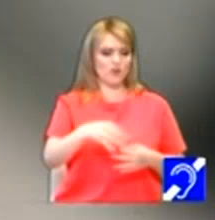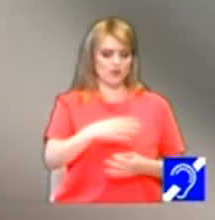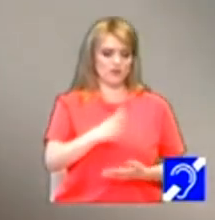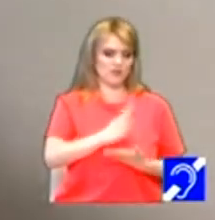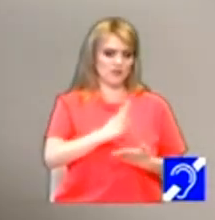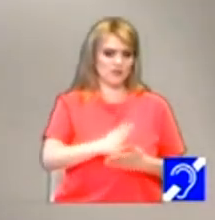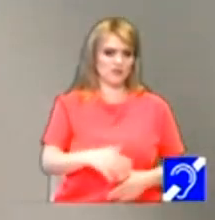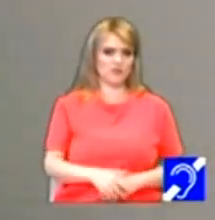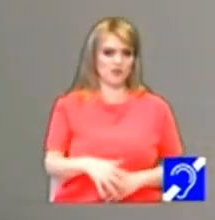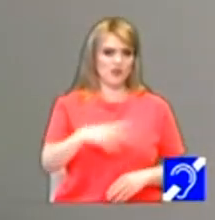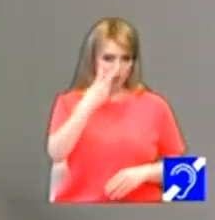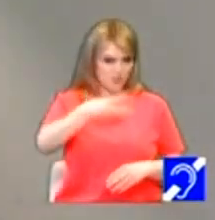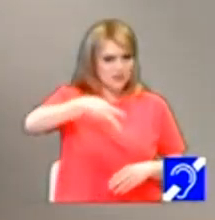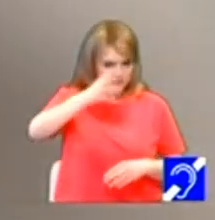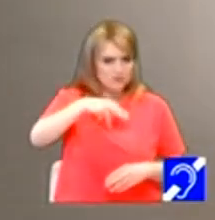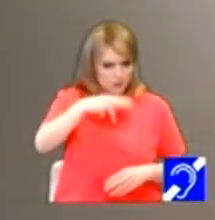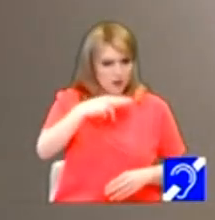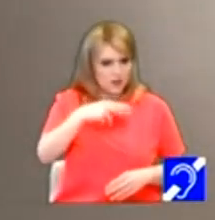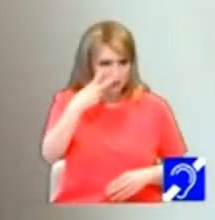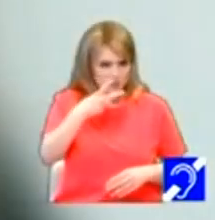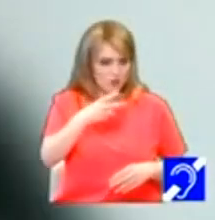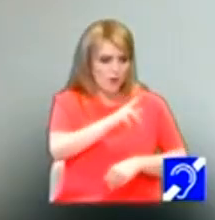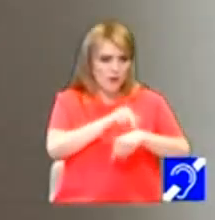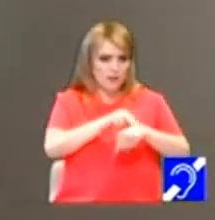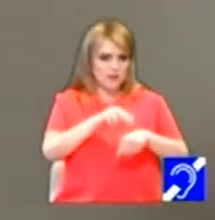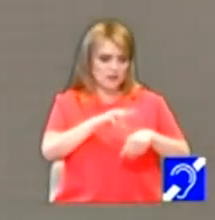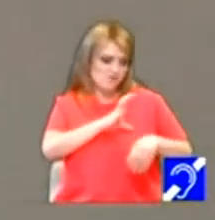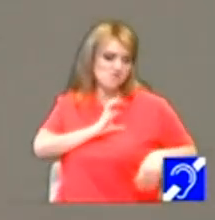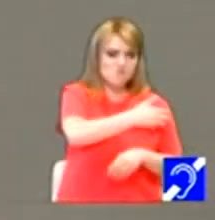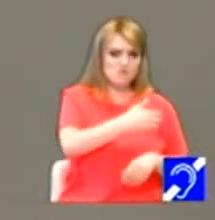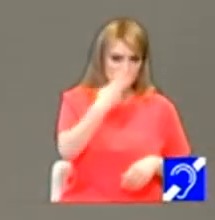vadă, uitați-vă și făcut poliția, cum ne-a bătut.